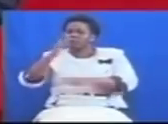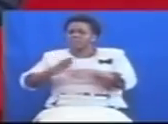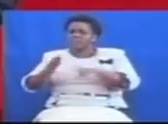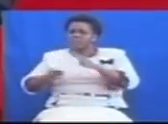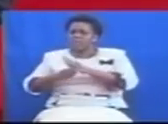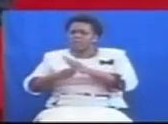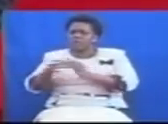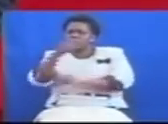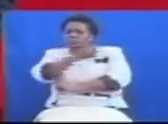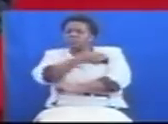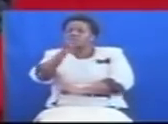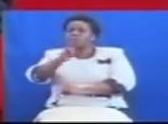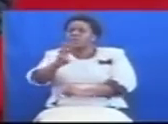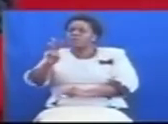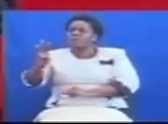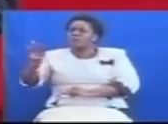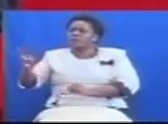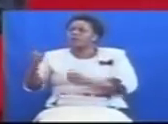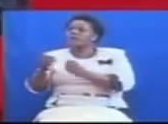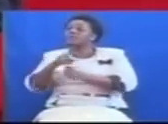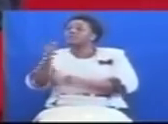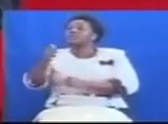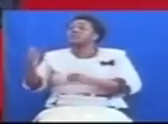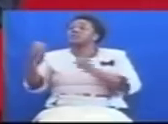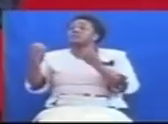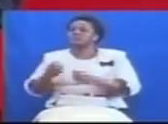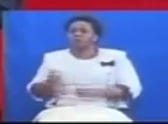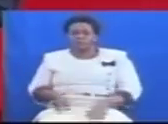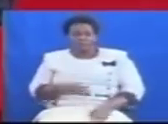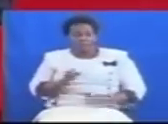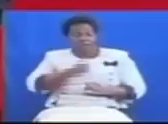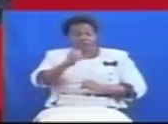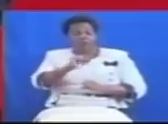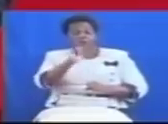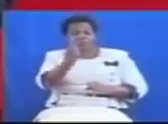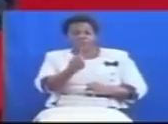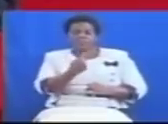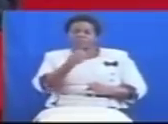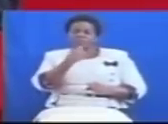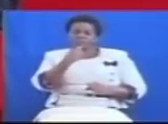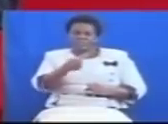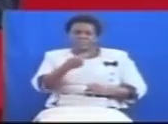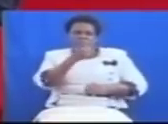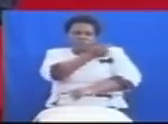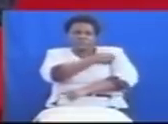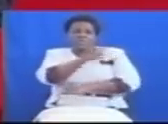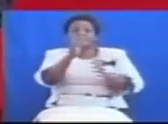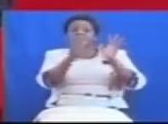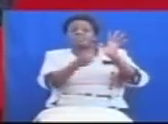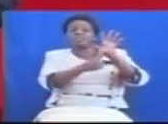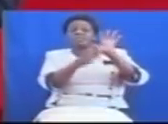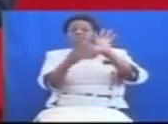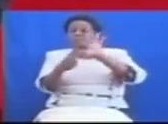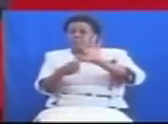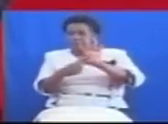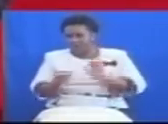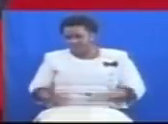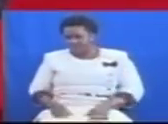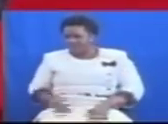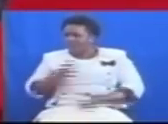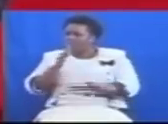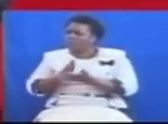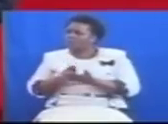mbalimbali nchini, na tulianza hatua ya kwanza hospitali 67 na awamu ya pili inaendelea. Tunapongeza wananchi wa Karatu kwa kuendelea kuchangia huduma